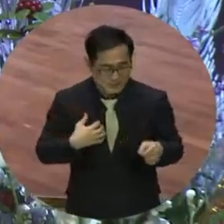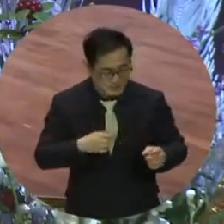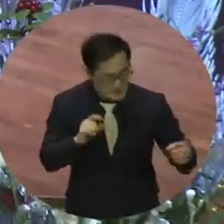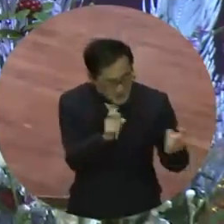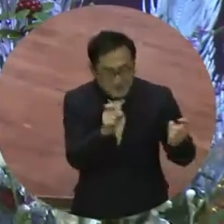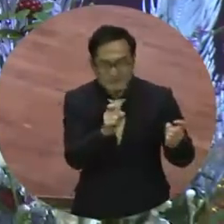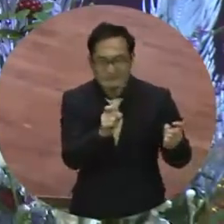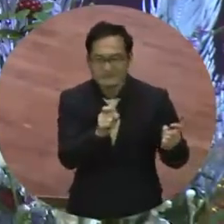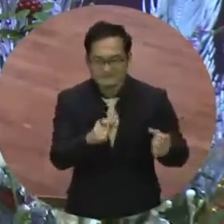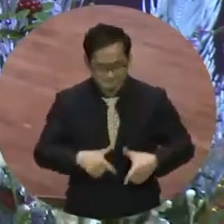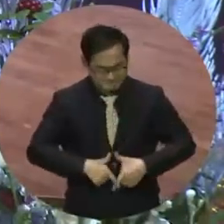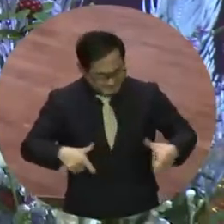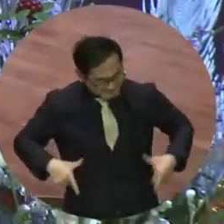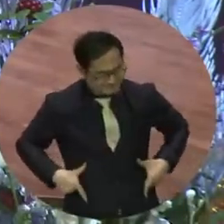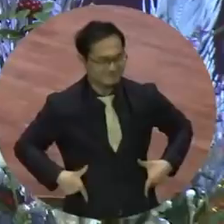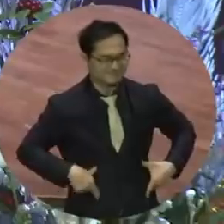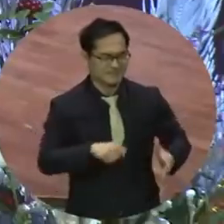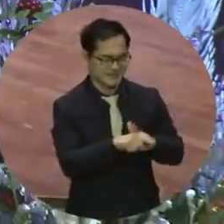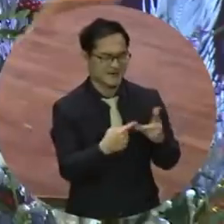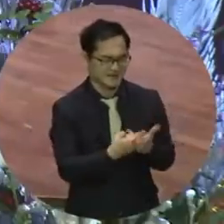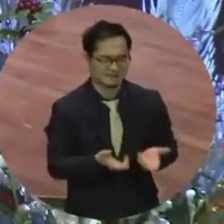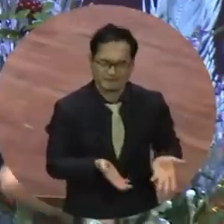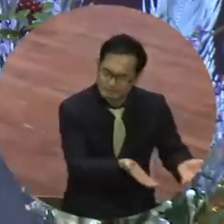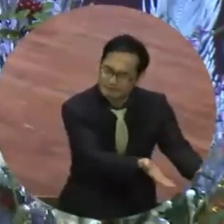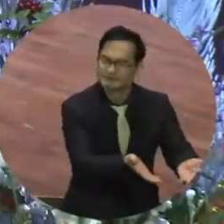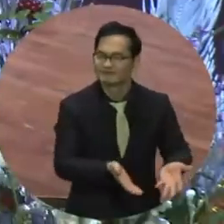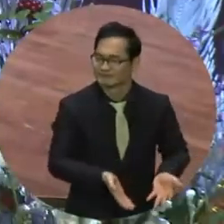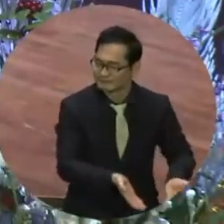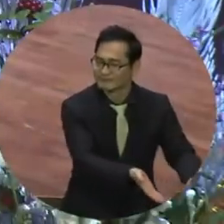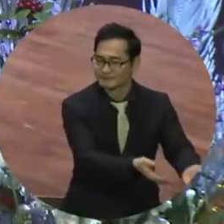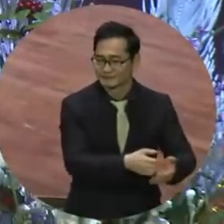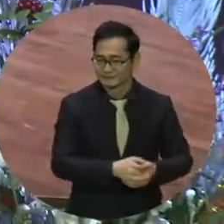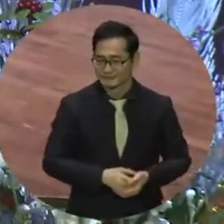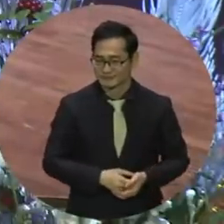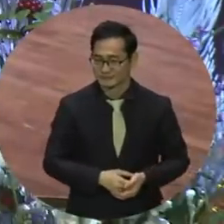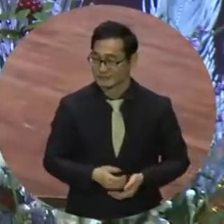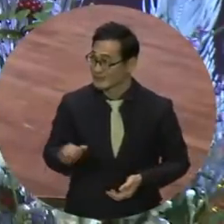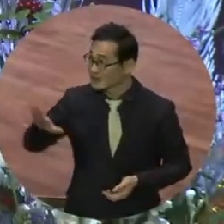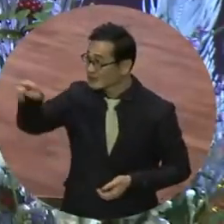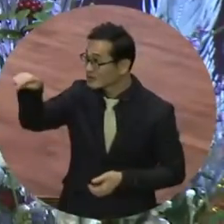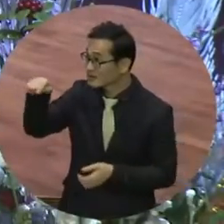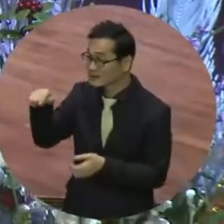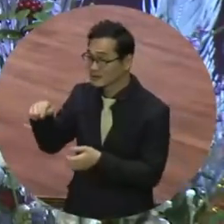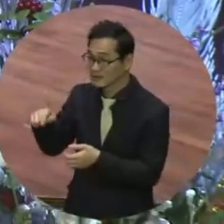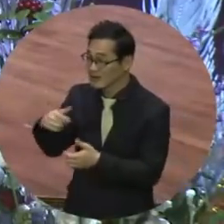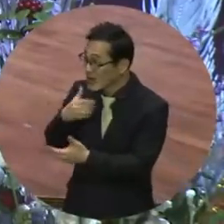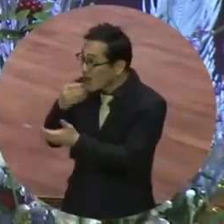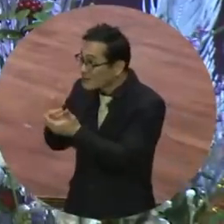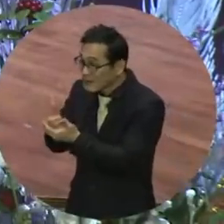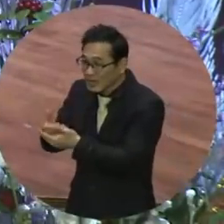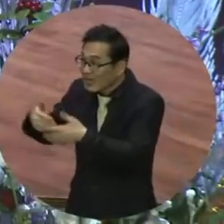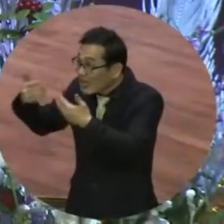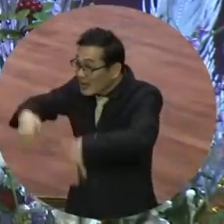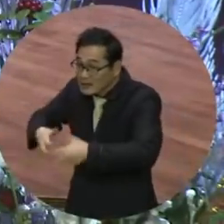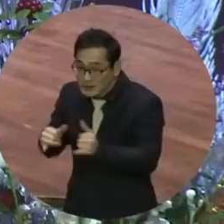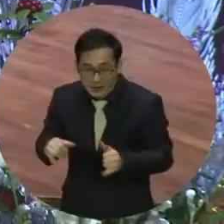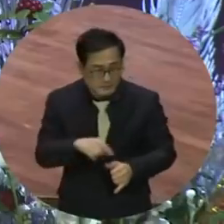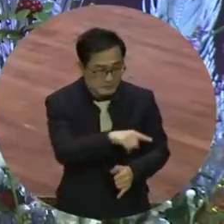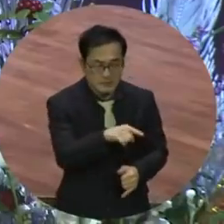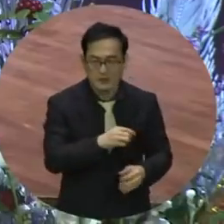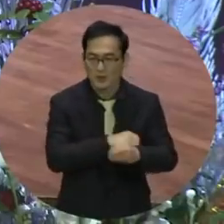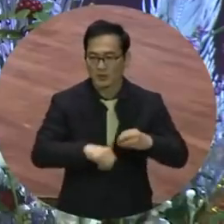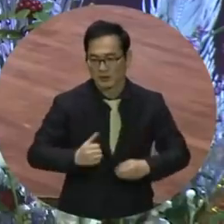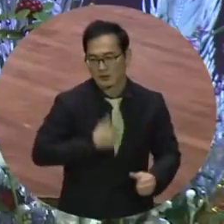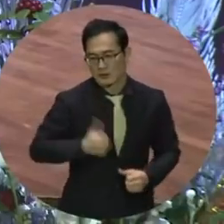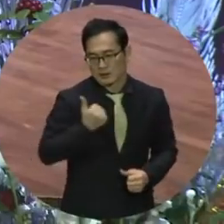일어나도 화해가 돼요. 그런데 이게 안 되는 사람은 영원히 화해가 안 돼요. 왜나 계속 옵니다. 길이 없어요.